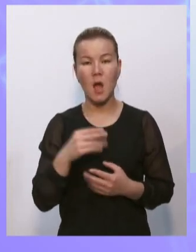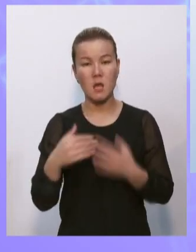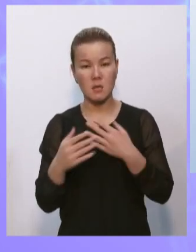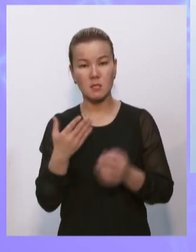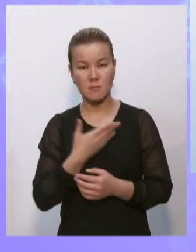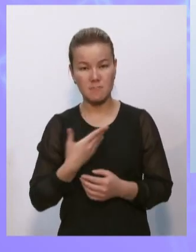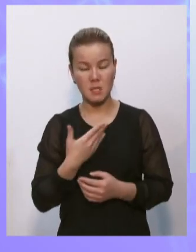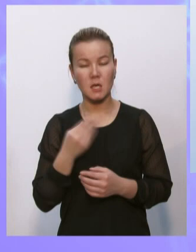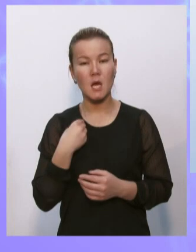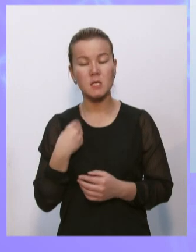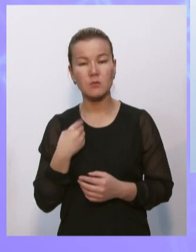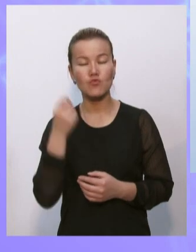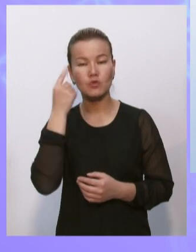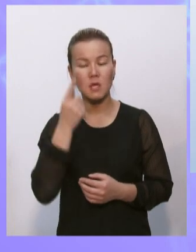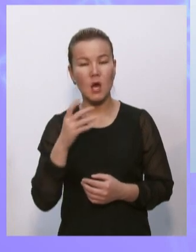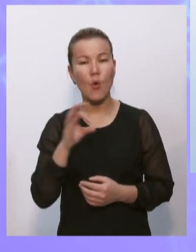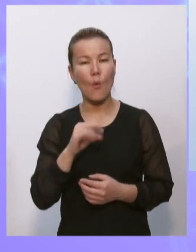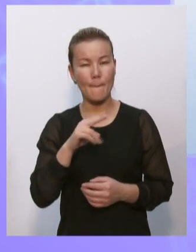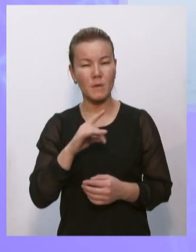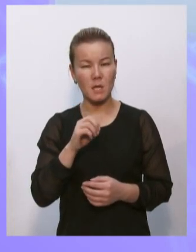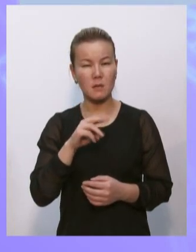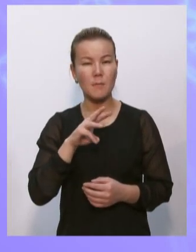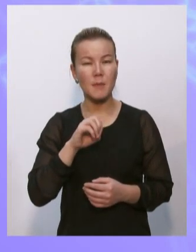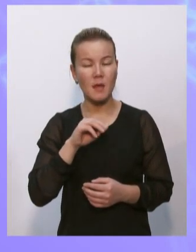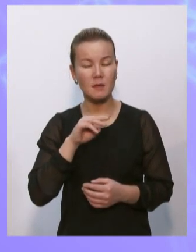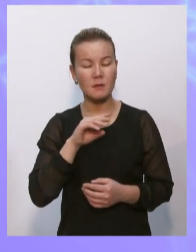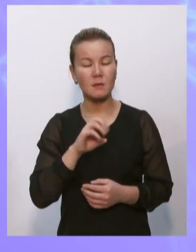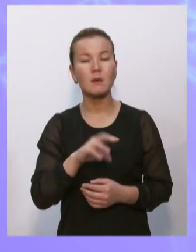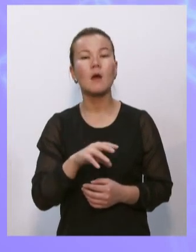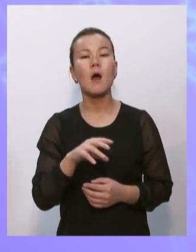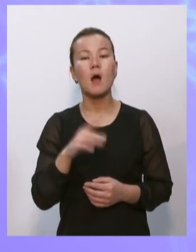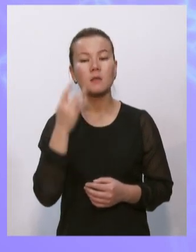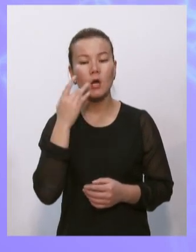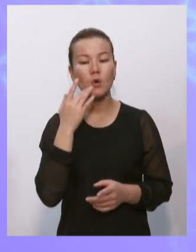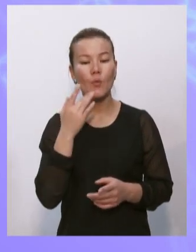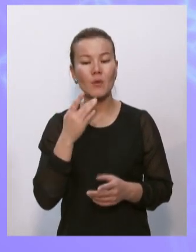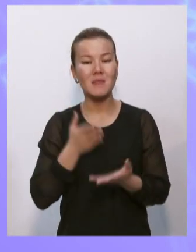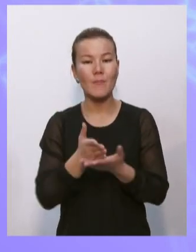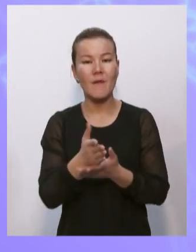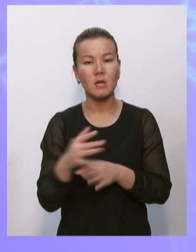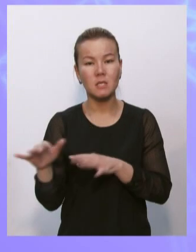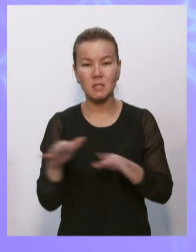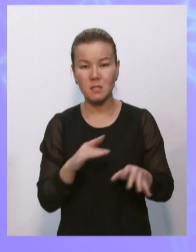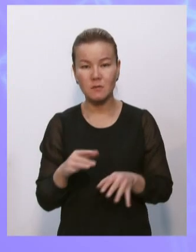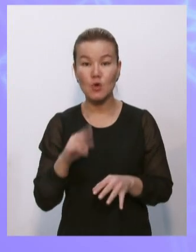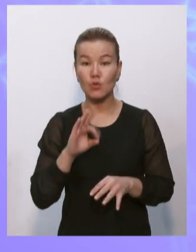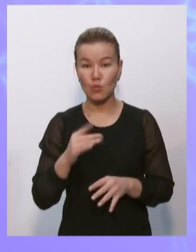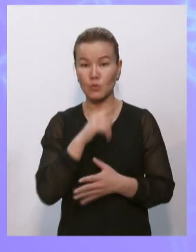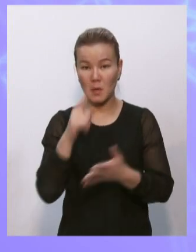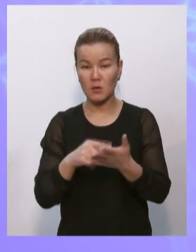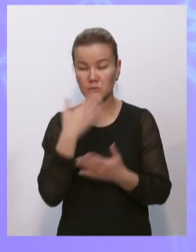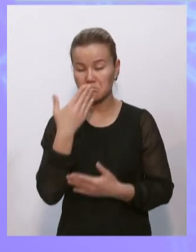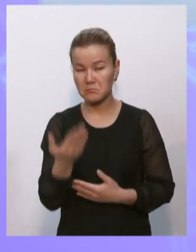Если мы хотим узнать о предмете, на который направлено действие, то